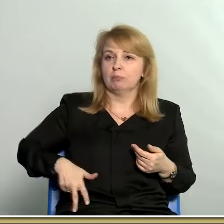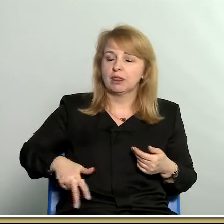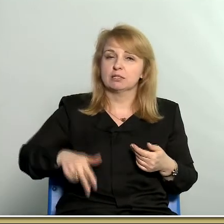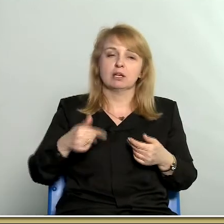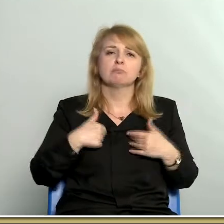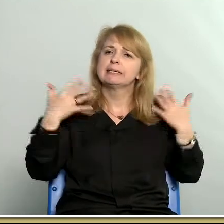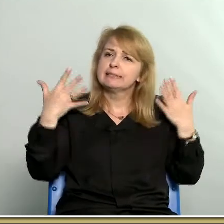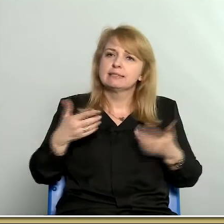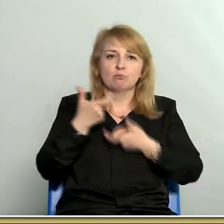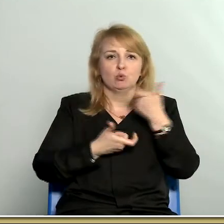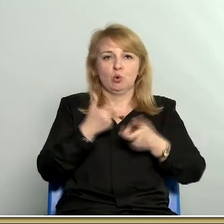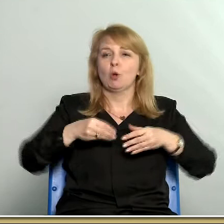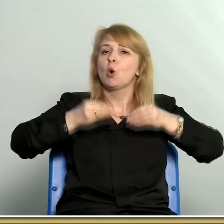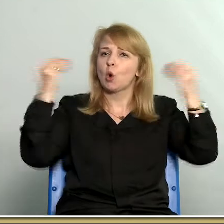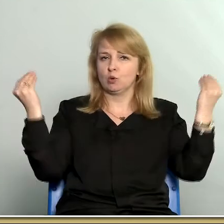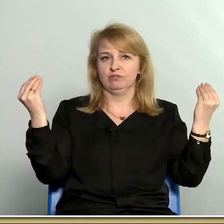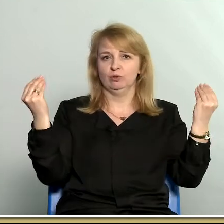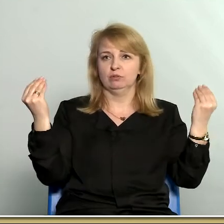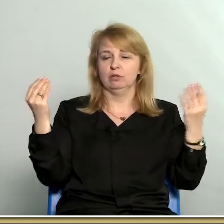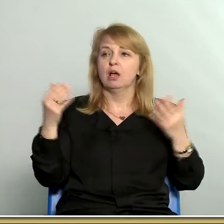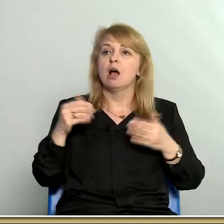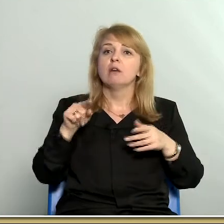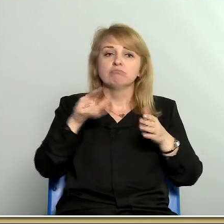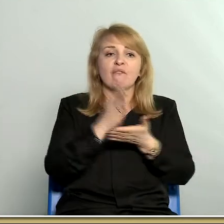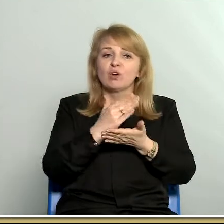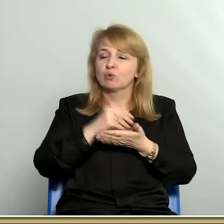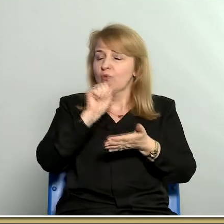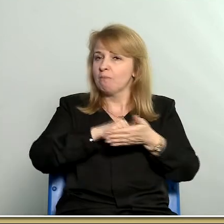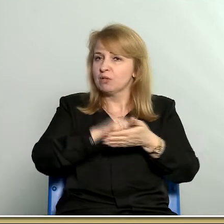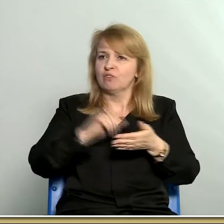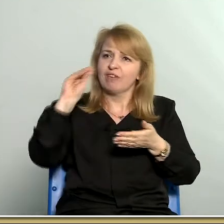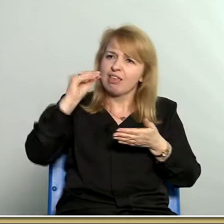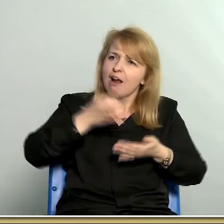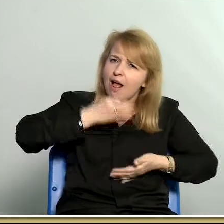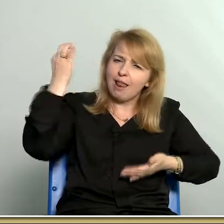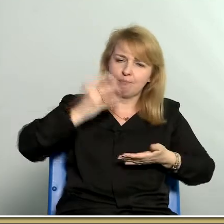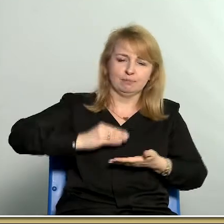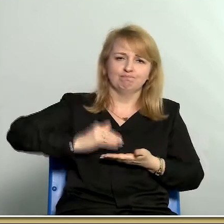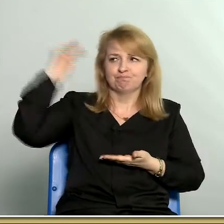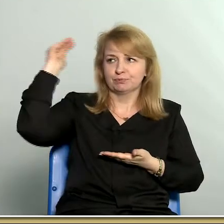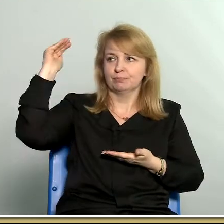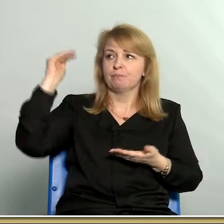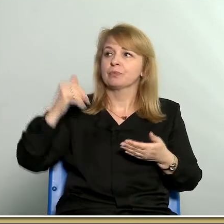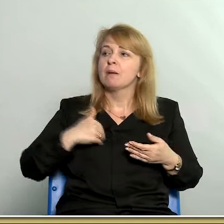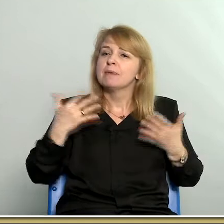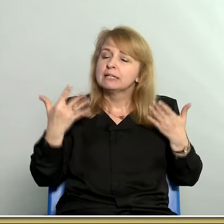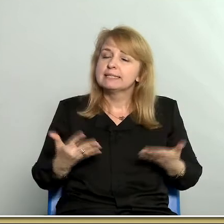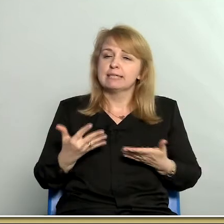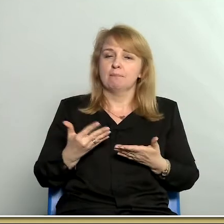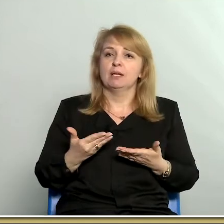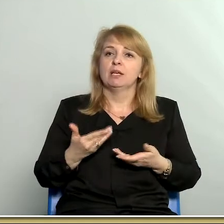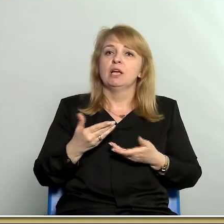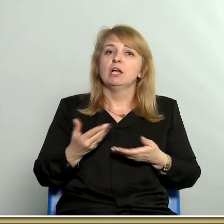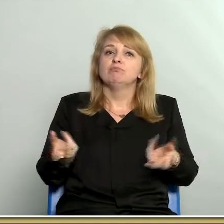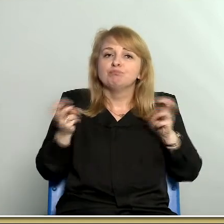chcemy osiągnąć rozwój jako Mazowsze, jeszcze wyższy i osiągniemy to poprzez wzrost